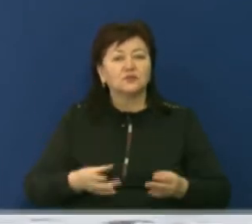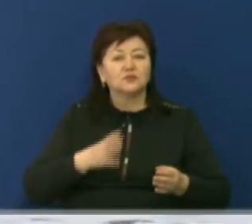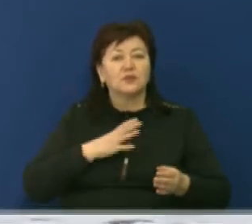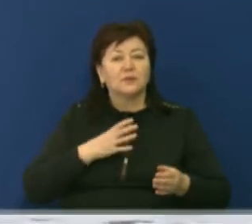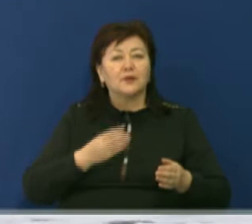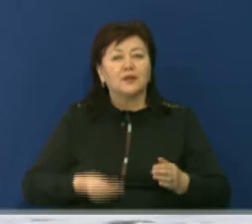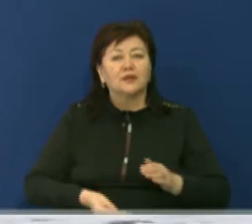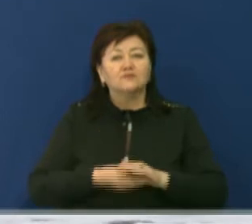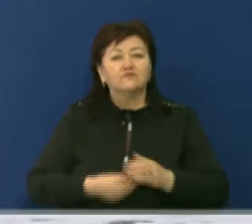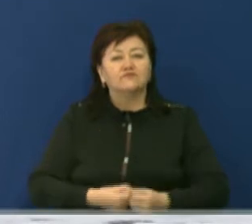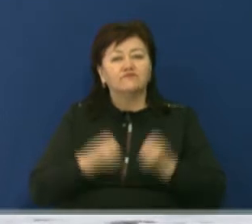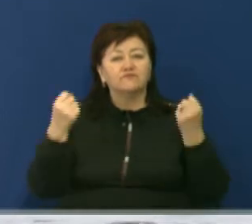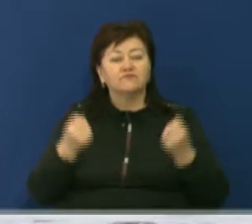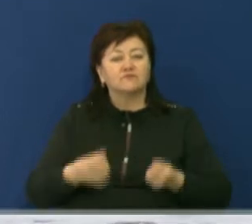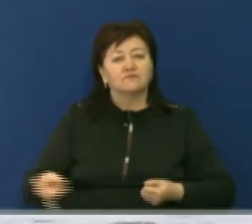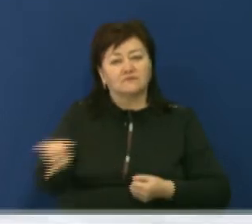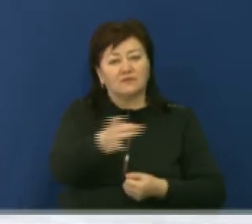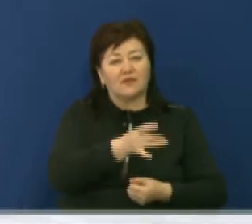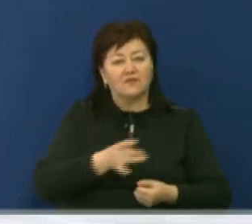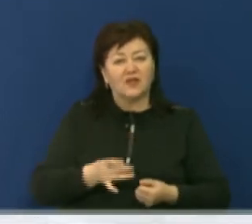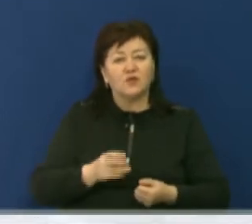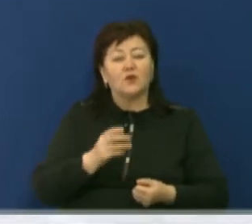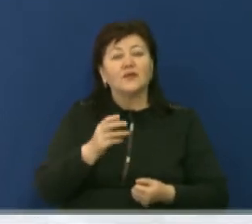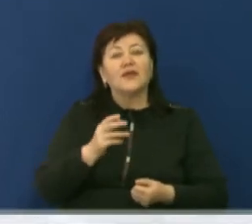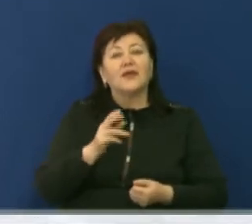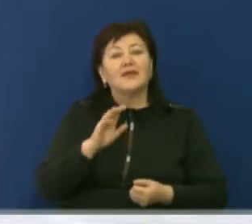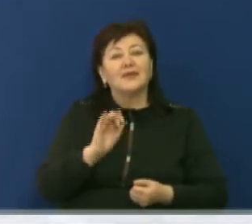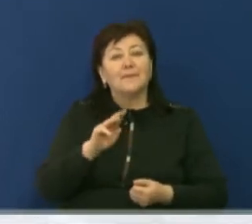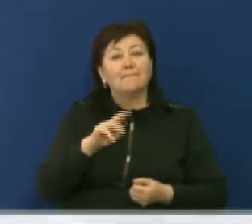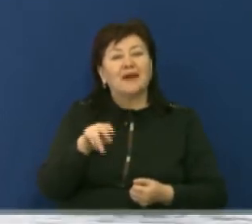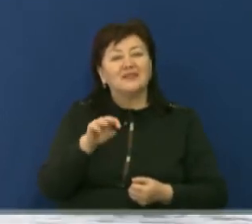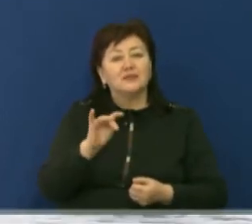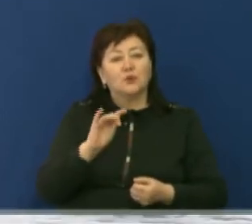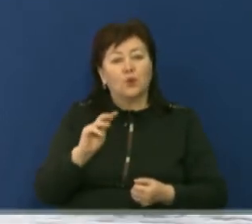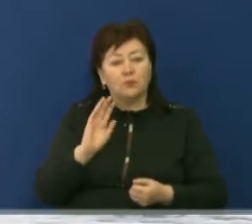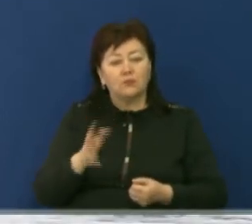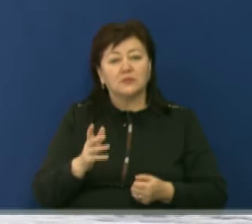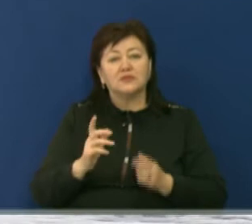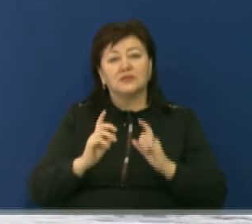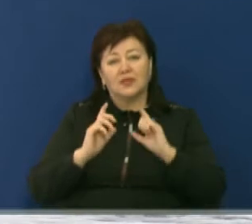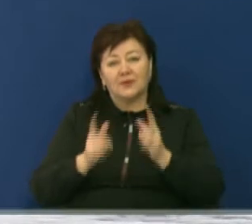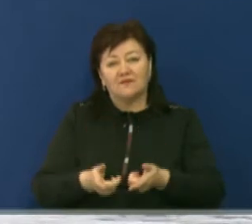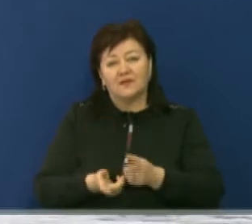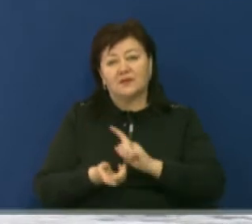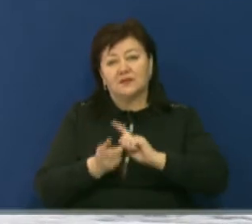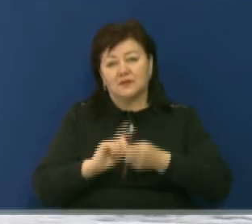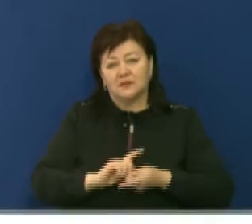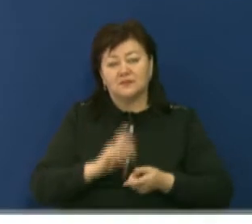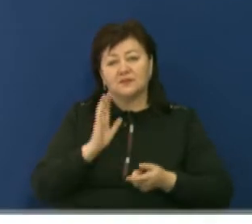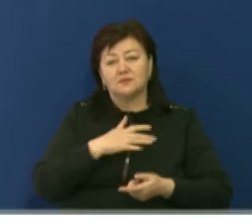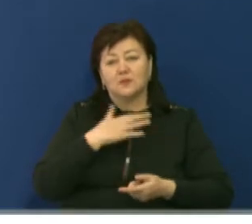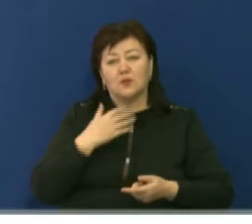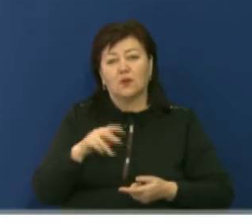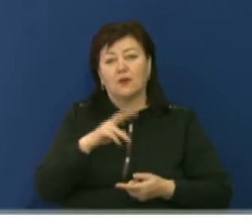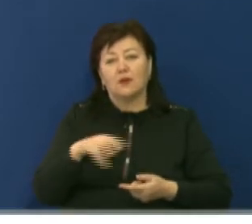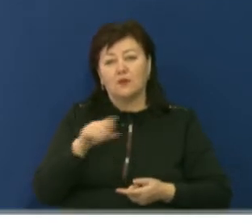Мирный кентіндегі ипподром ауданындағы учаске таңдалды. Бұл жер өзен бағытын өзгертетін қауіпті аймақ және мұнда мұз жиналады.